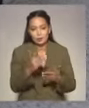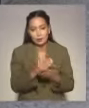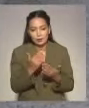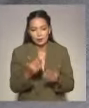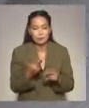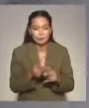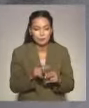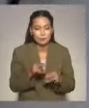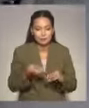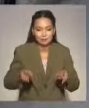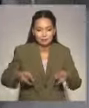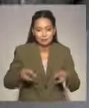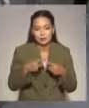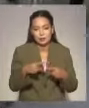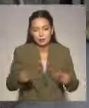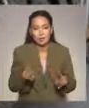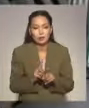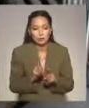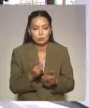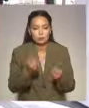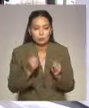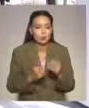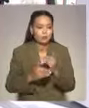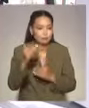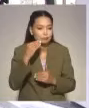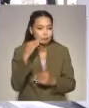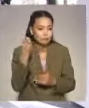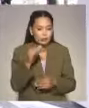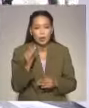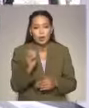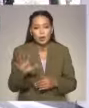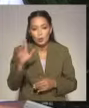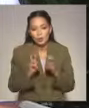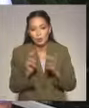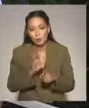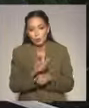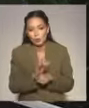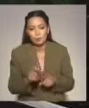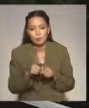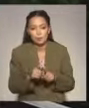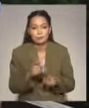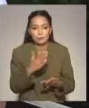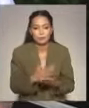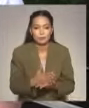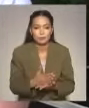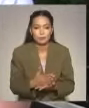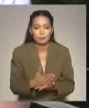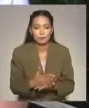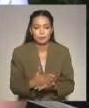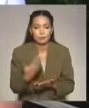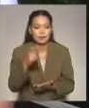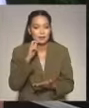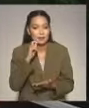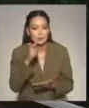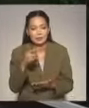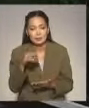балдықтар жалға алуға болады. Тұтынушыларға жоғары сапалы еуропалық өндіріс үлгілері ұсынылады. Гипс носить. Аяғыма гипс салынғанына